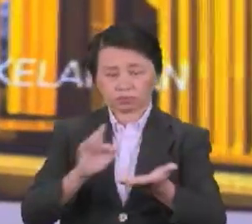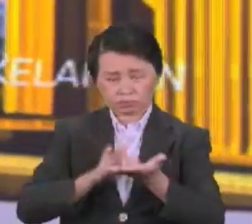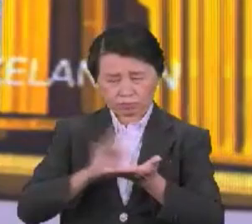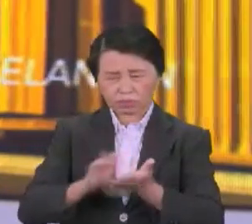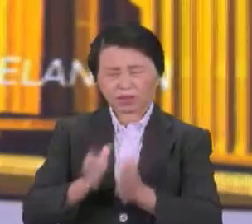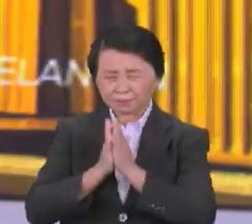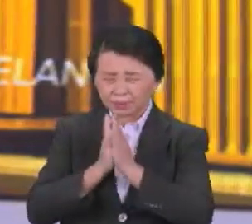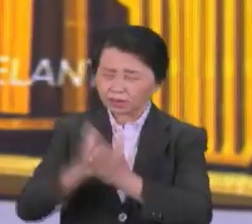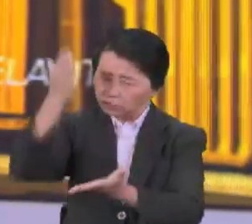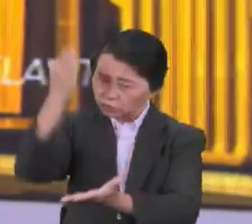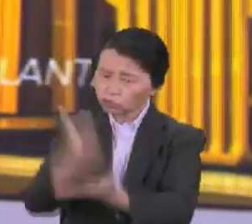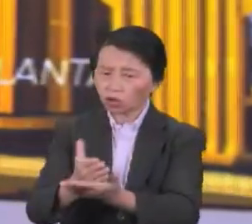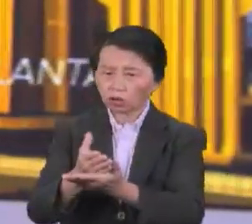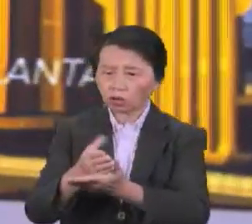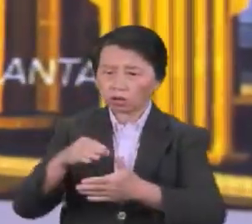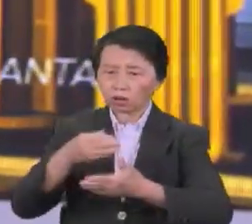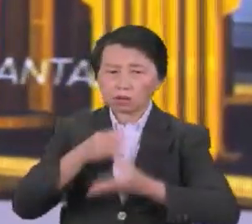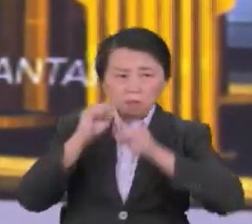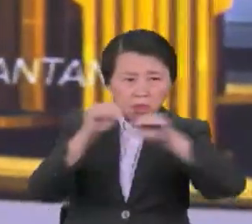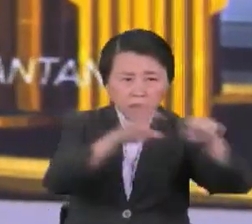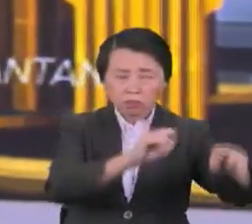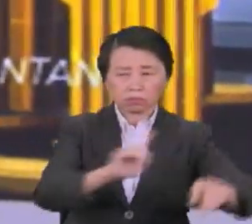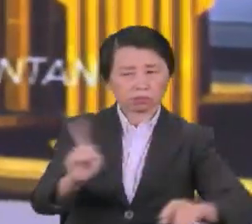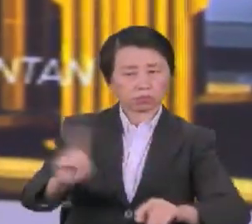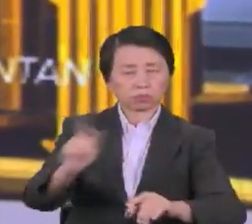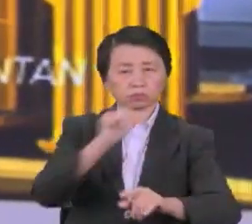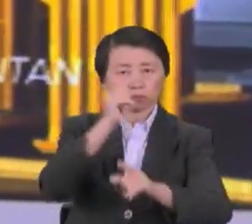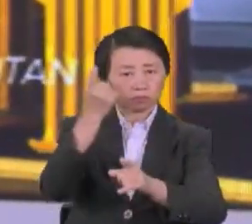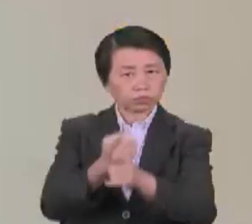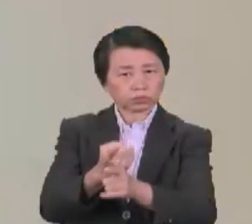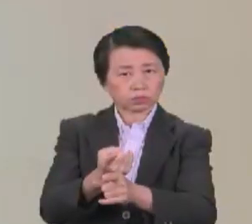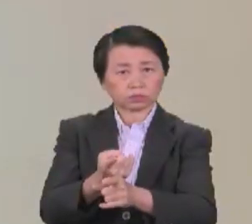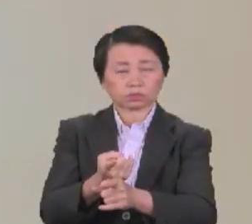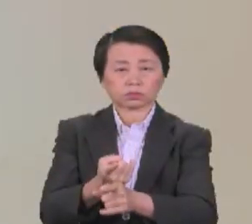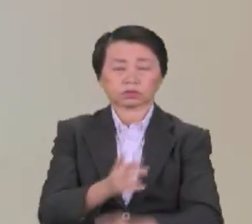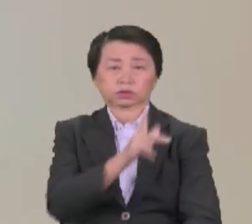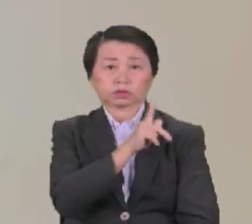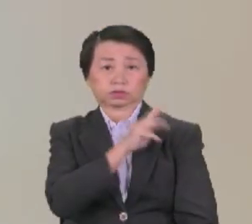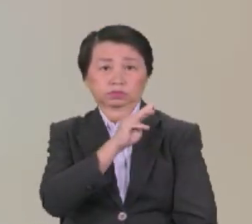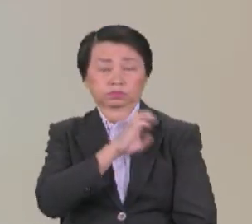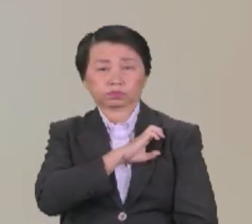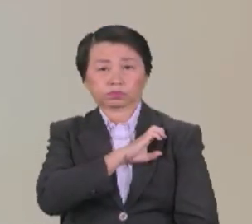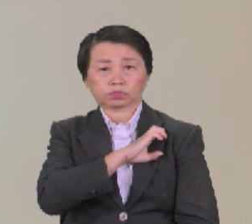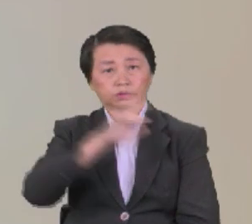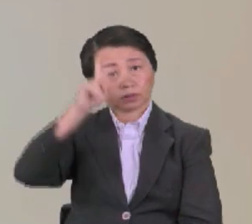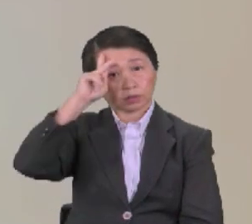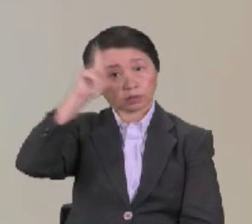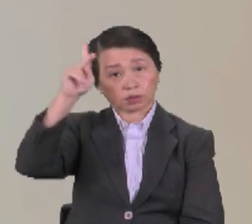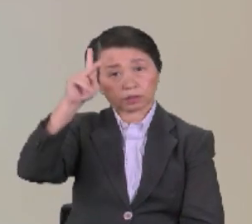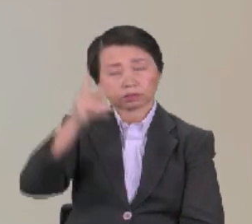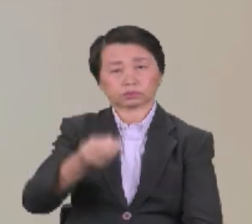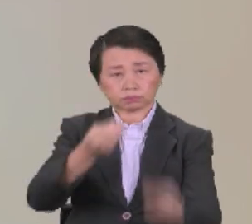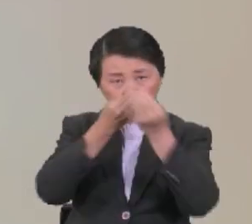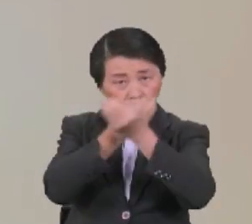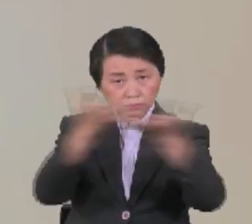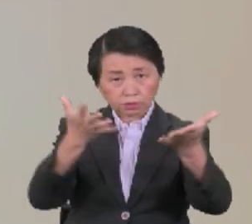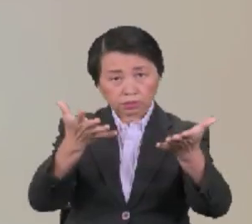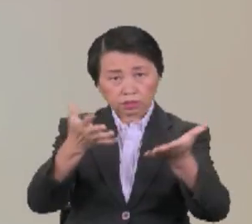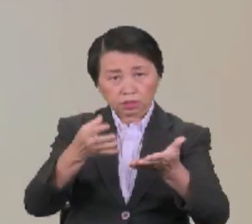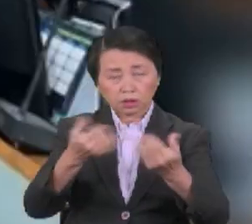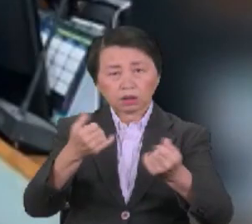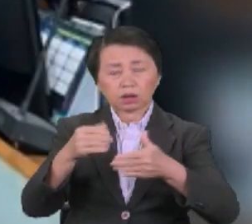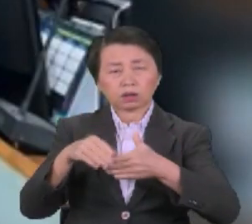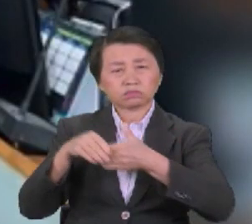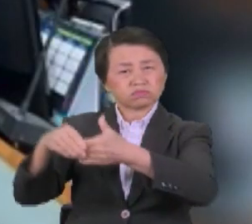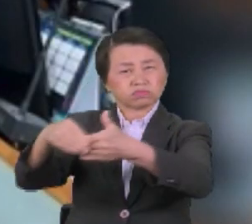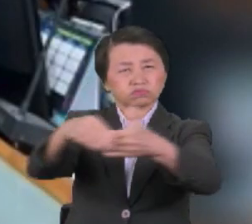diminta menghentikan penyebaran berita tidak benar. Ketua Polis Kelantan Dato' Muhammad Zaki Harun memaklumkan penularan